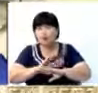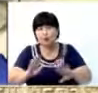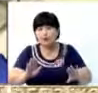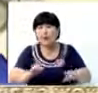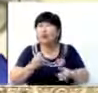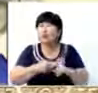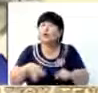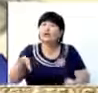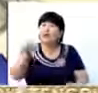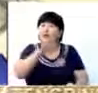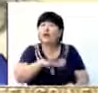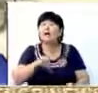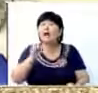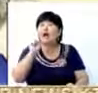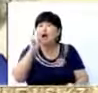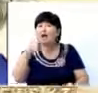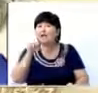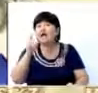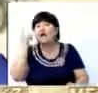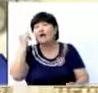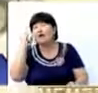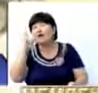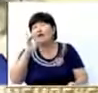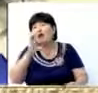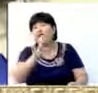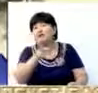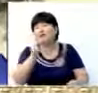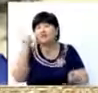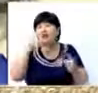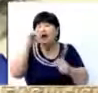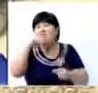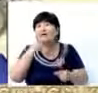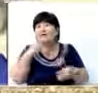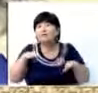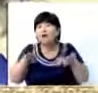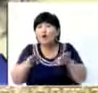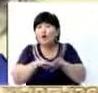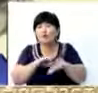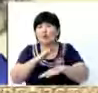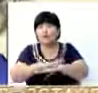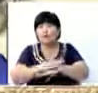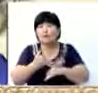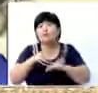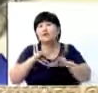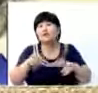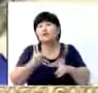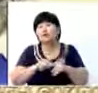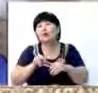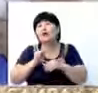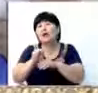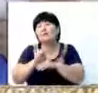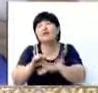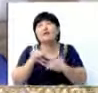жерде барлық ақындардың, классиктердің шығармалары қазақ тілімен қоса жүріп отырады, яғни біз балаға соны